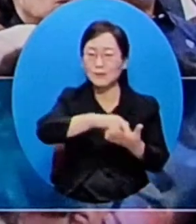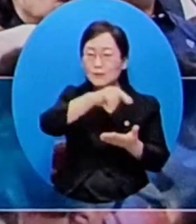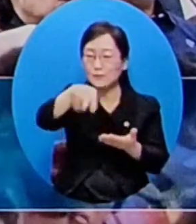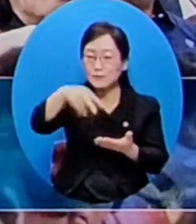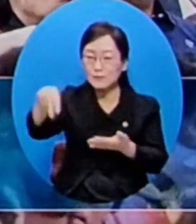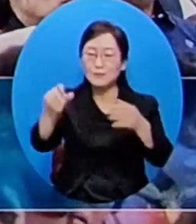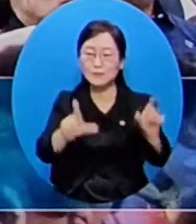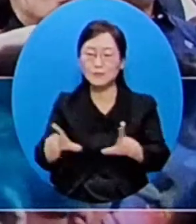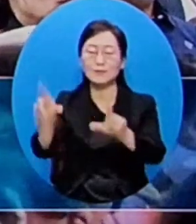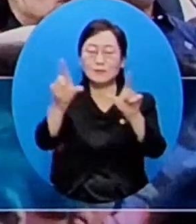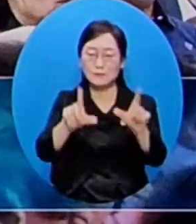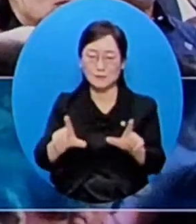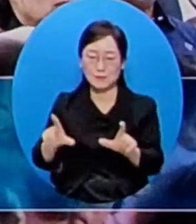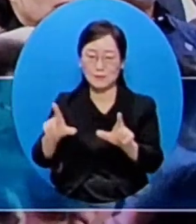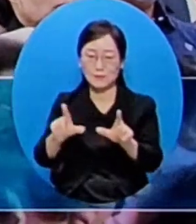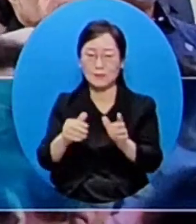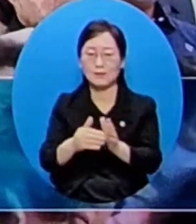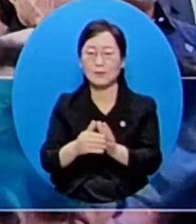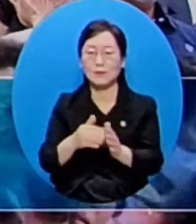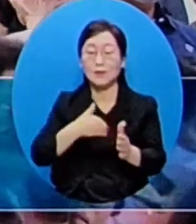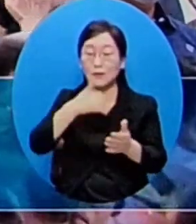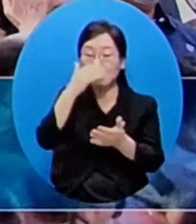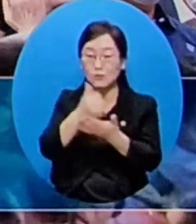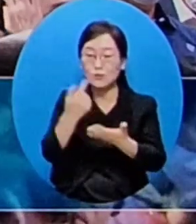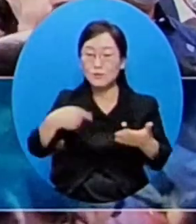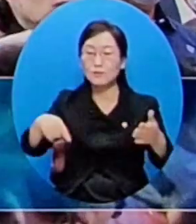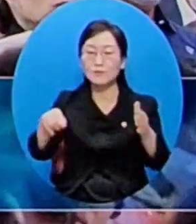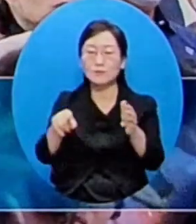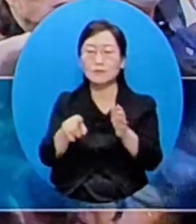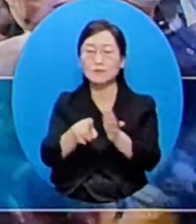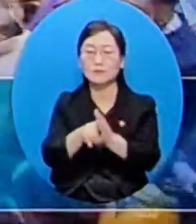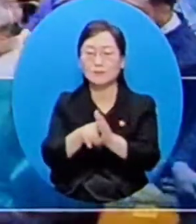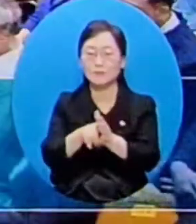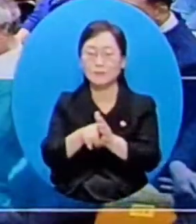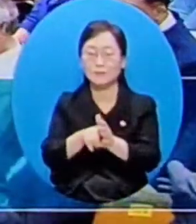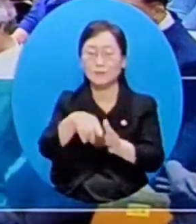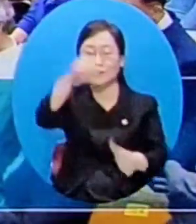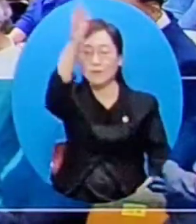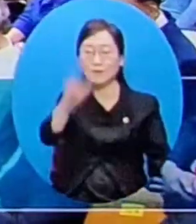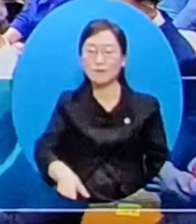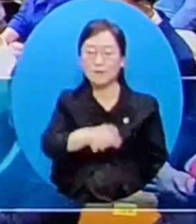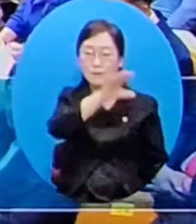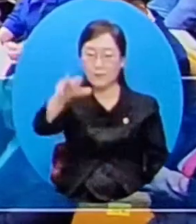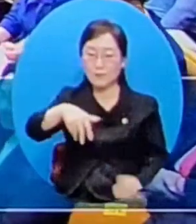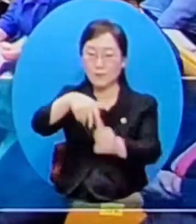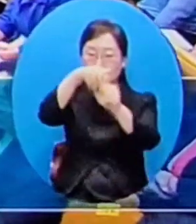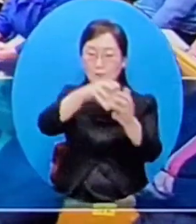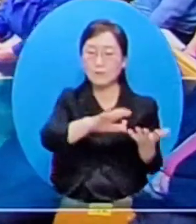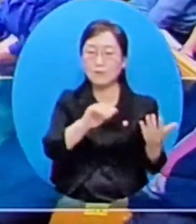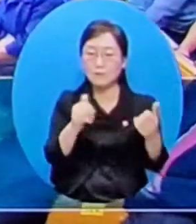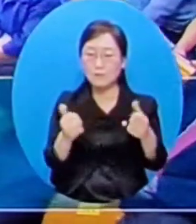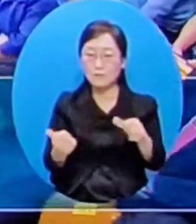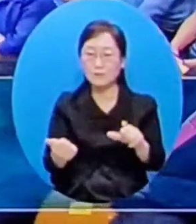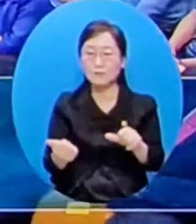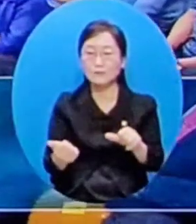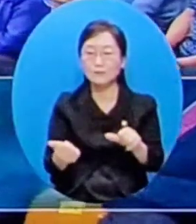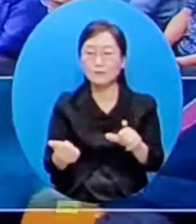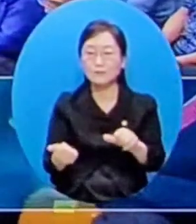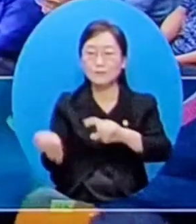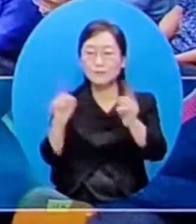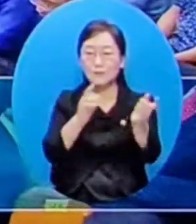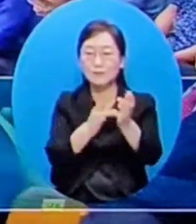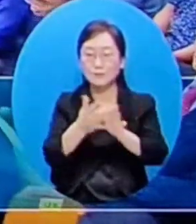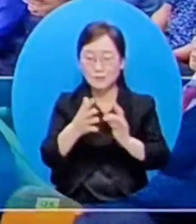방황하며 살았습니다. 죄의 죄를 위하여 십자가에서 죽으시고